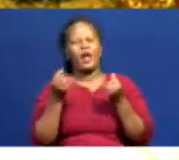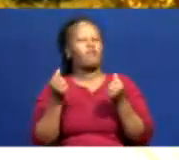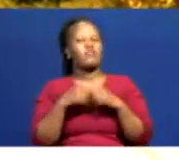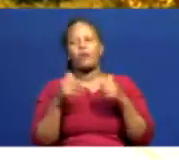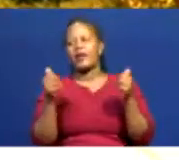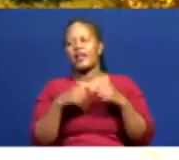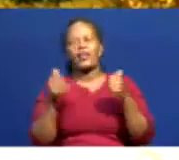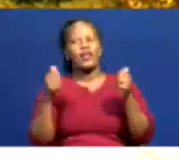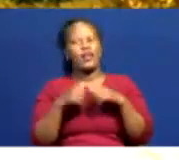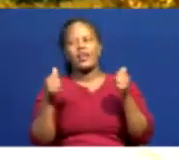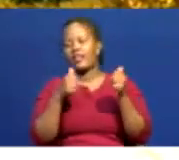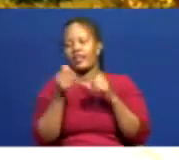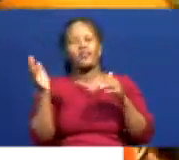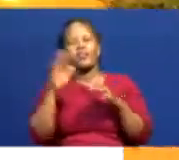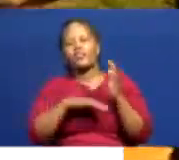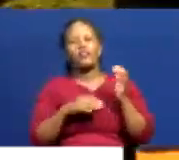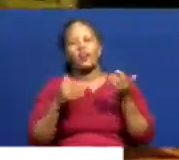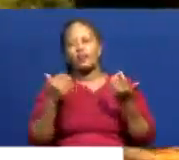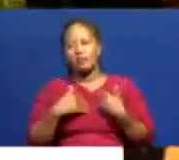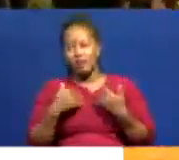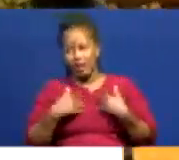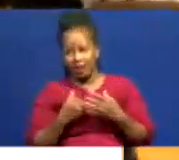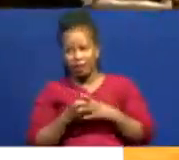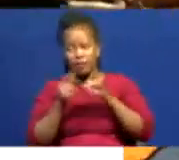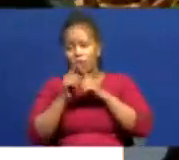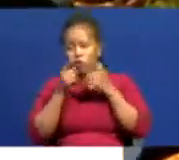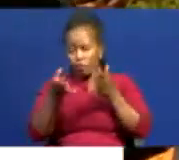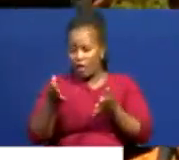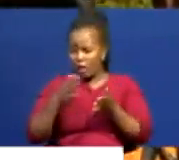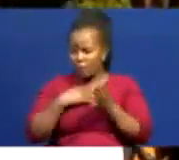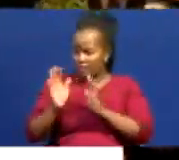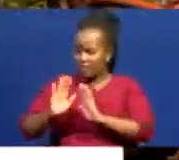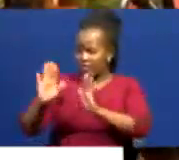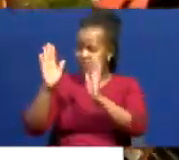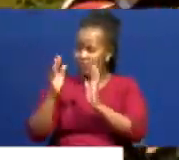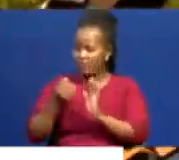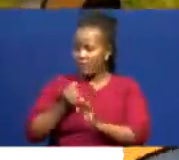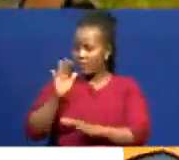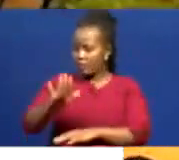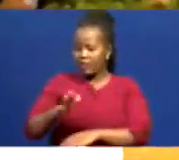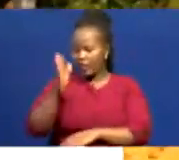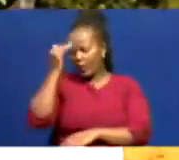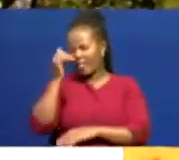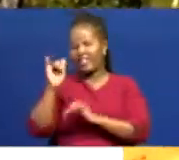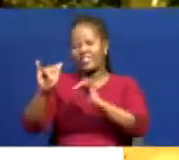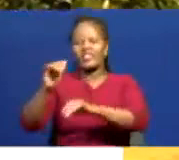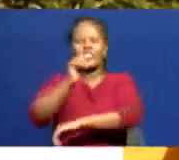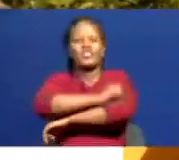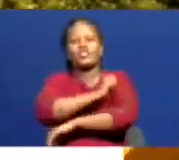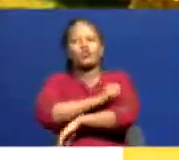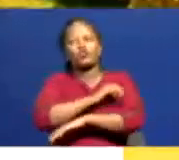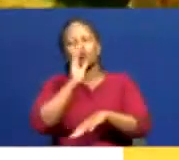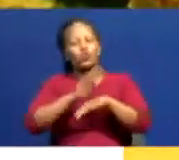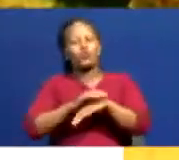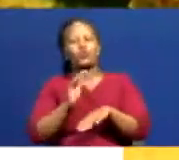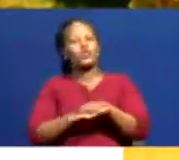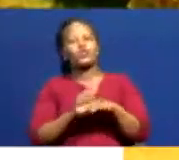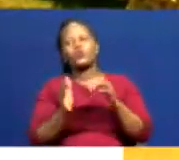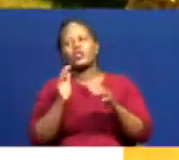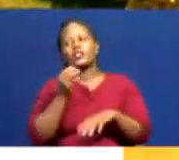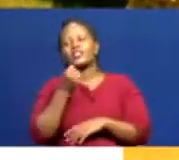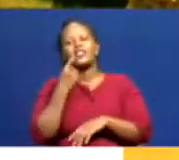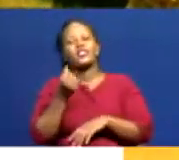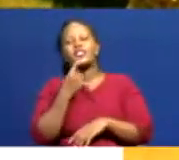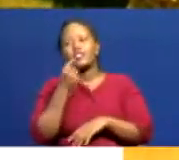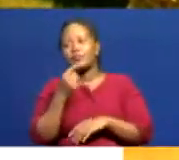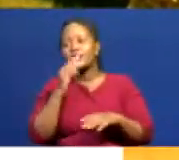nzuri zaidi kuliko vile nilimuacha. Na muacha juu akiwa shuleni, si ni rahisi apate matibabu kama kutatokea